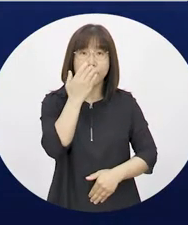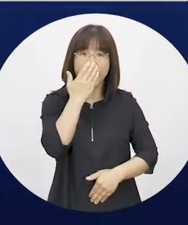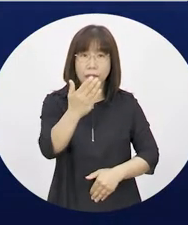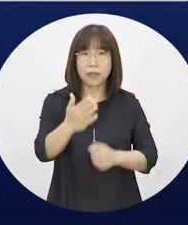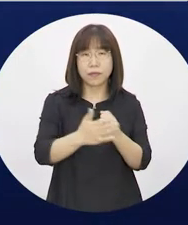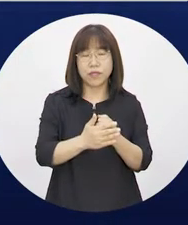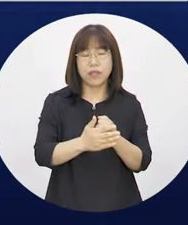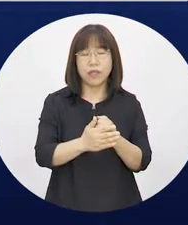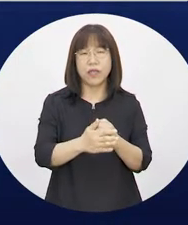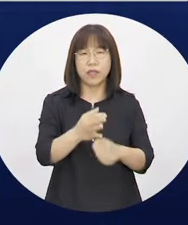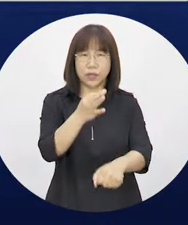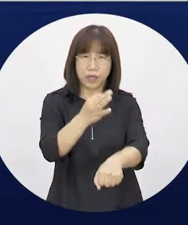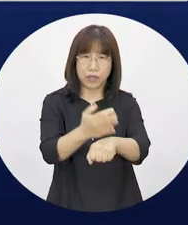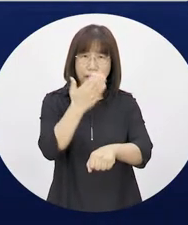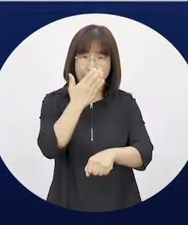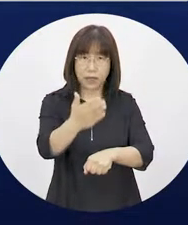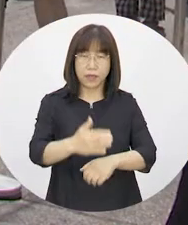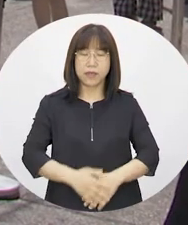검사를 받을 수 있습니다.